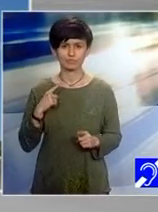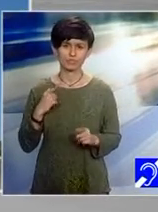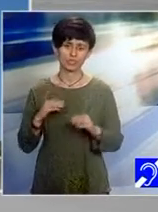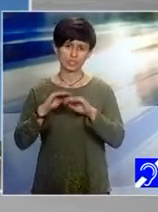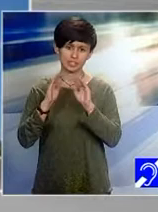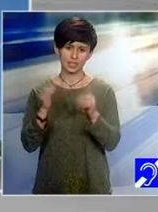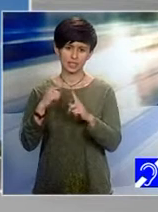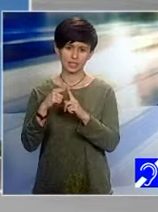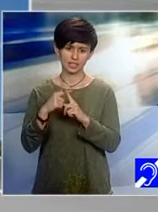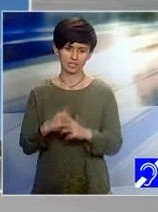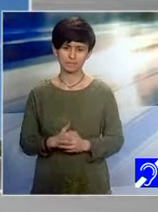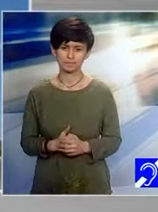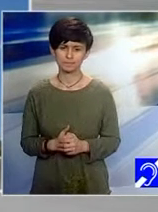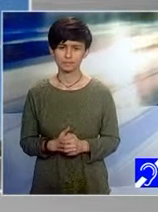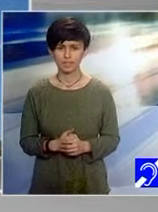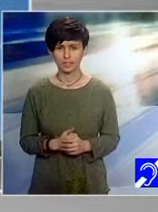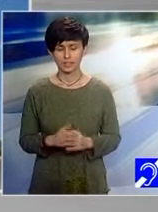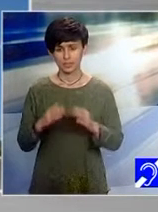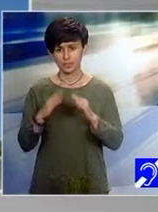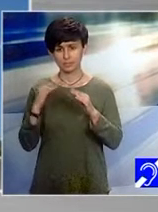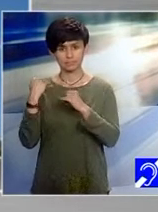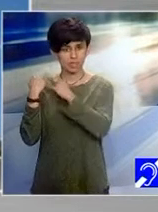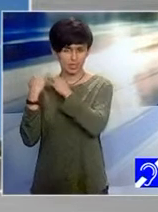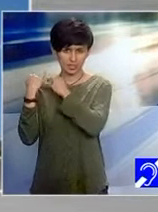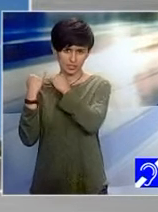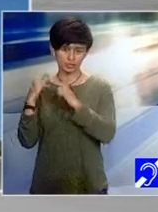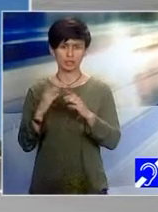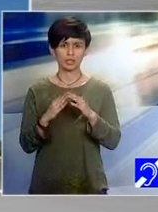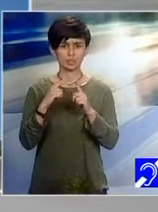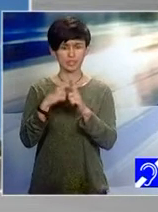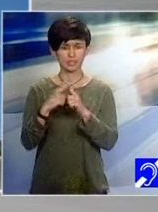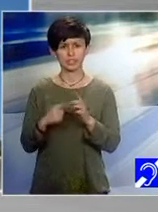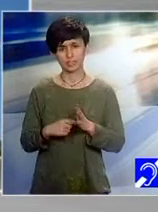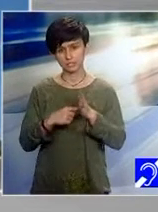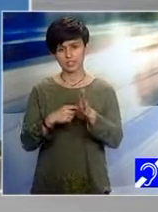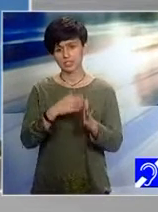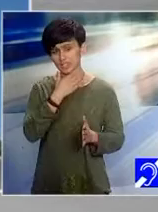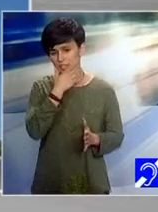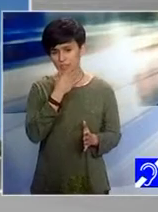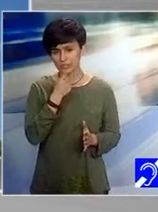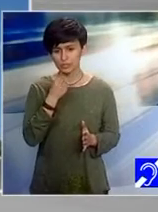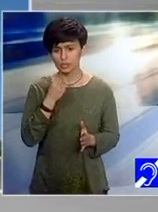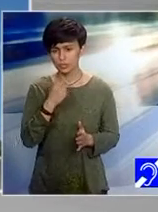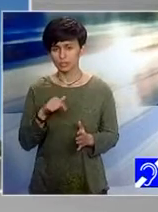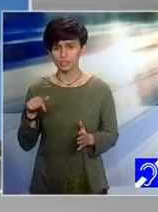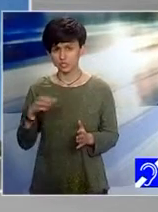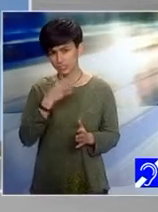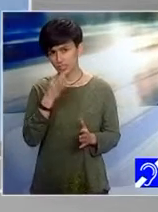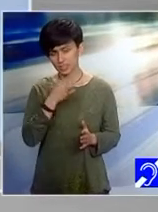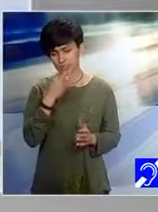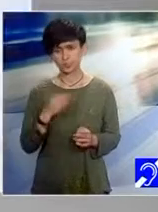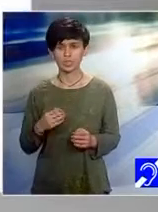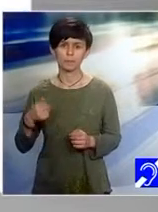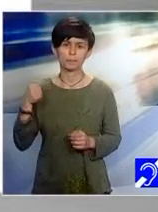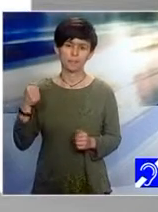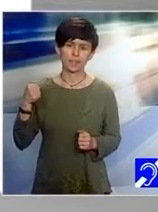de doamna doctor Oana Habor și ea menționează acolo că